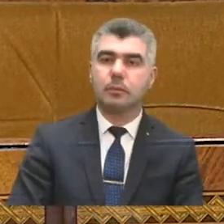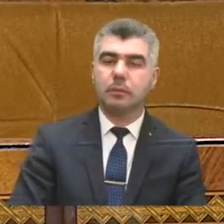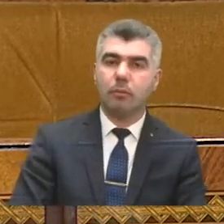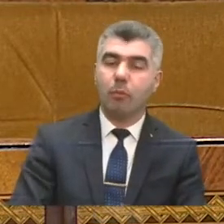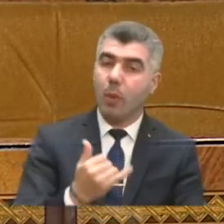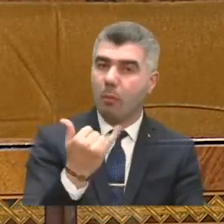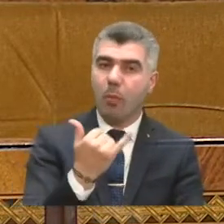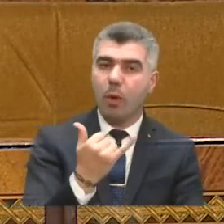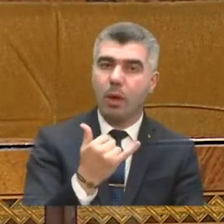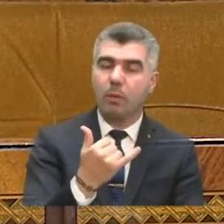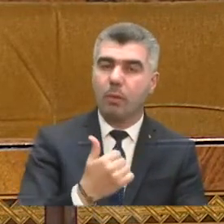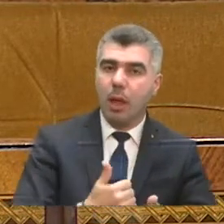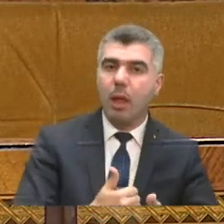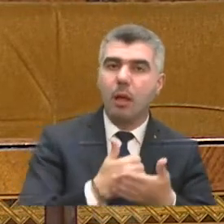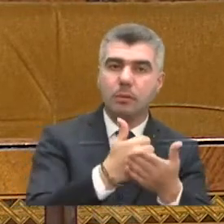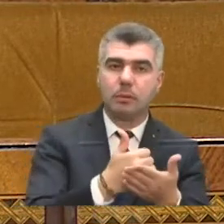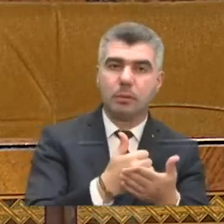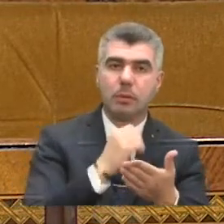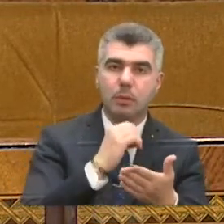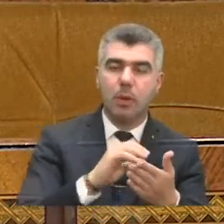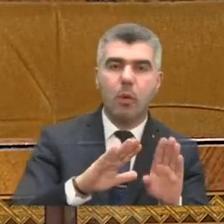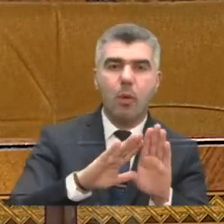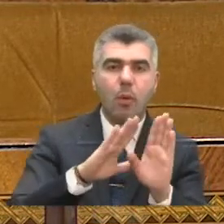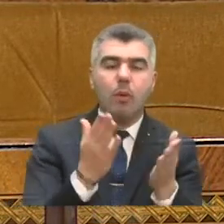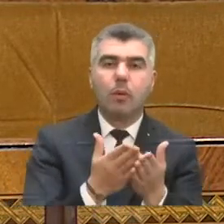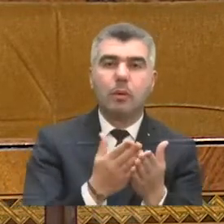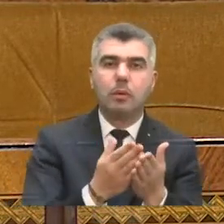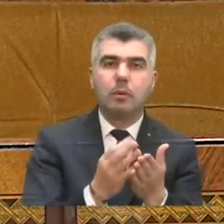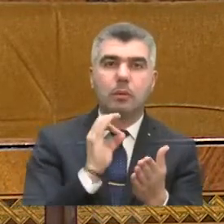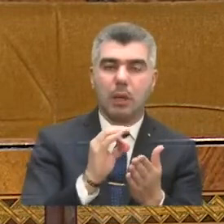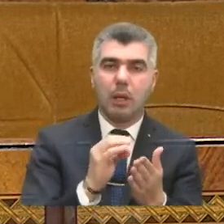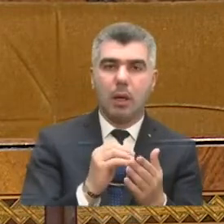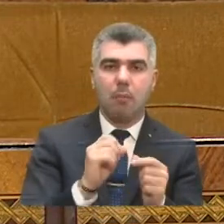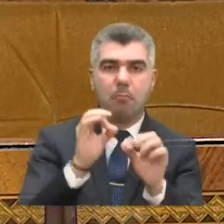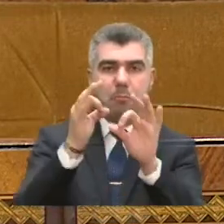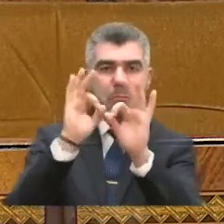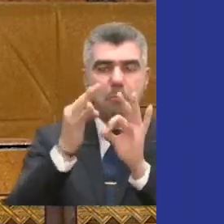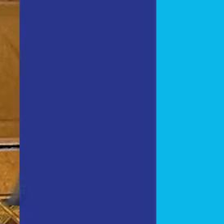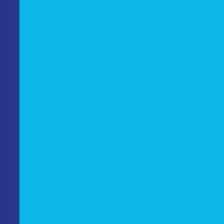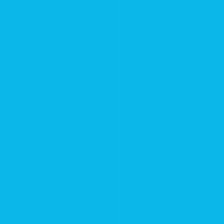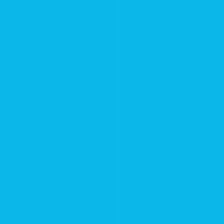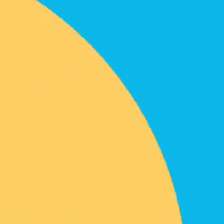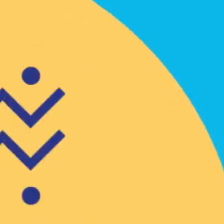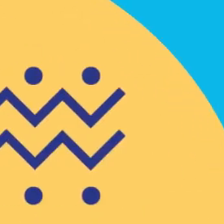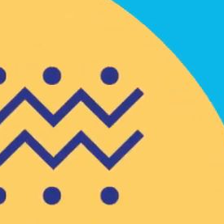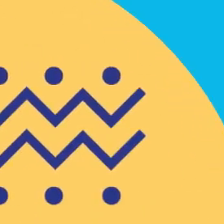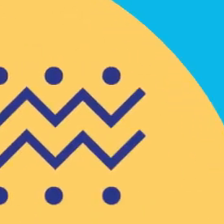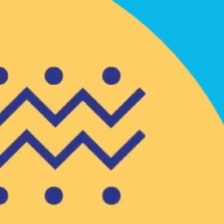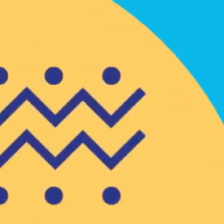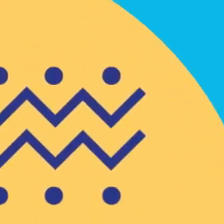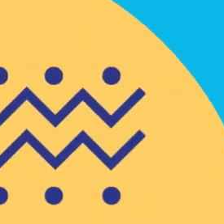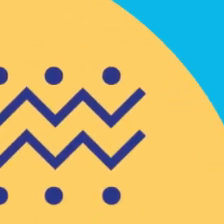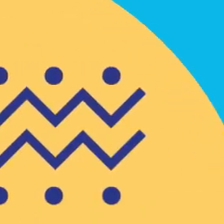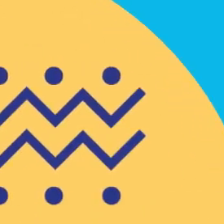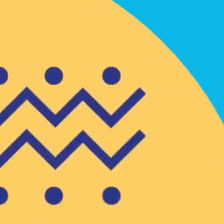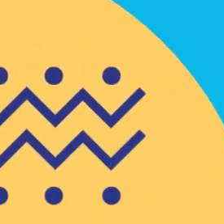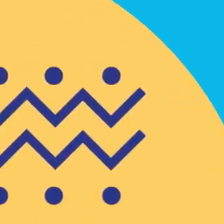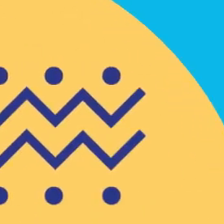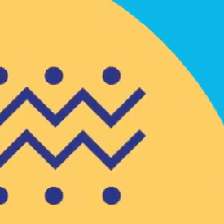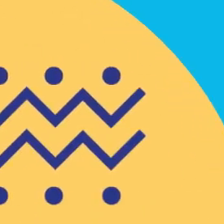أهمية وأولوية قصوى لهذا الجهاز وتمكنه من جميع الإمكانيات سواء المادية أو البشرية. شكرا.